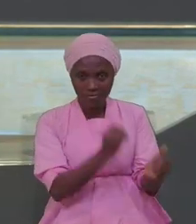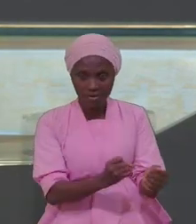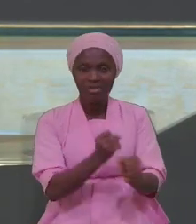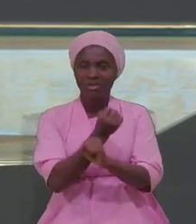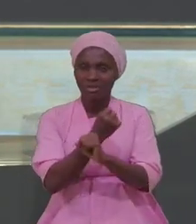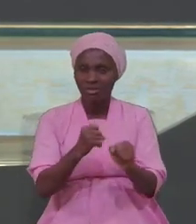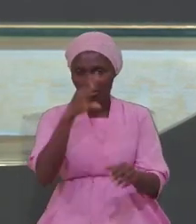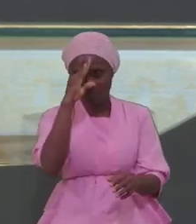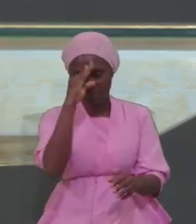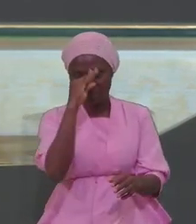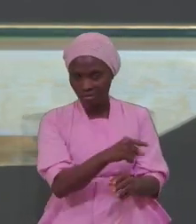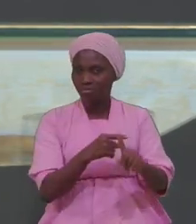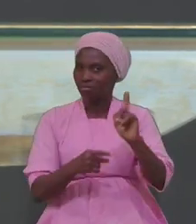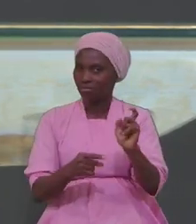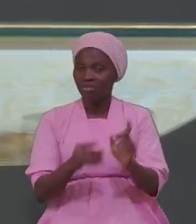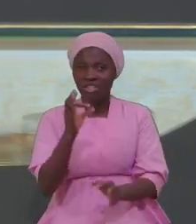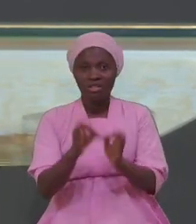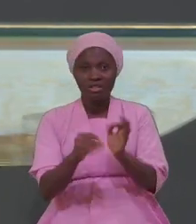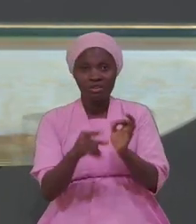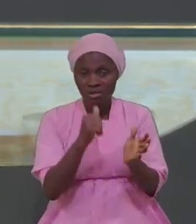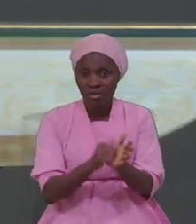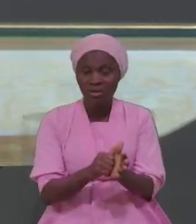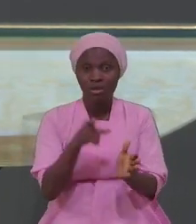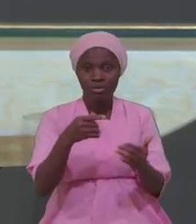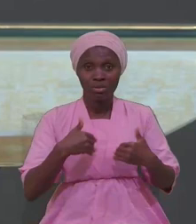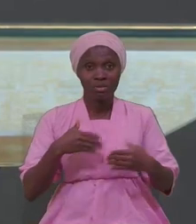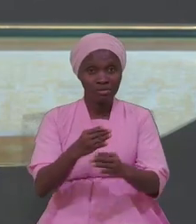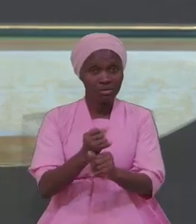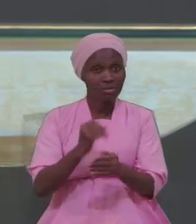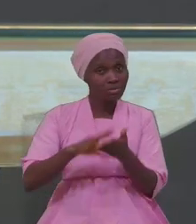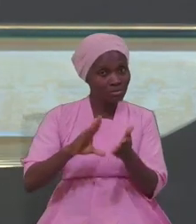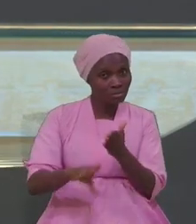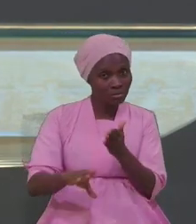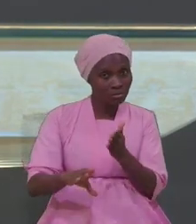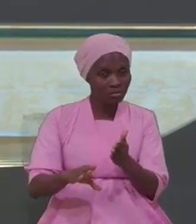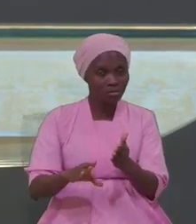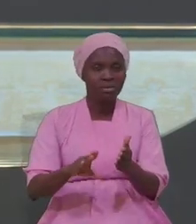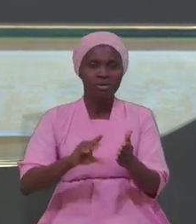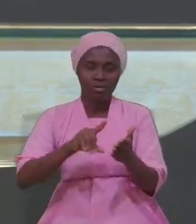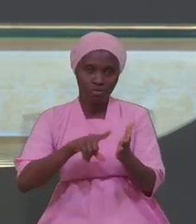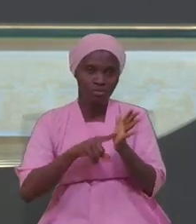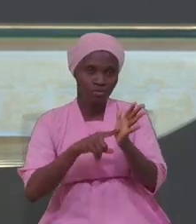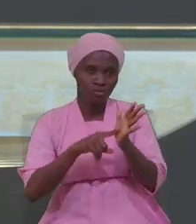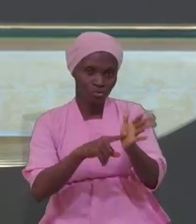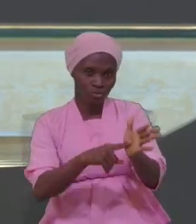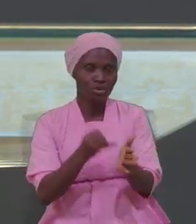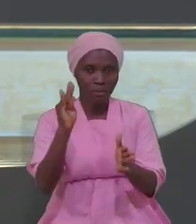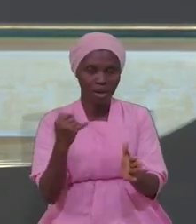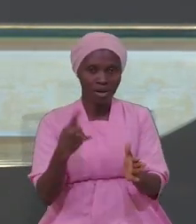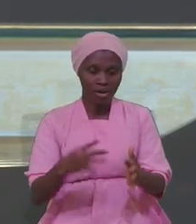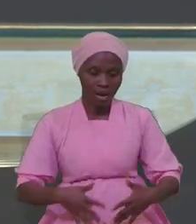tu dis que tu es pardonné? Prouve-le par la vie que tu mènes. Si tu dis que tu es